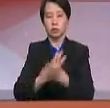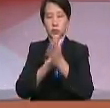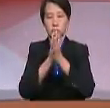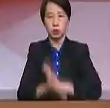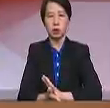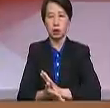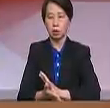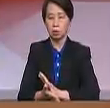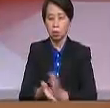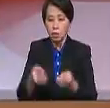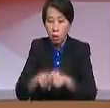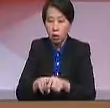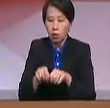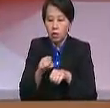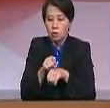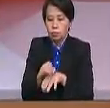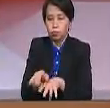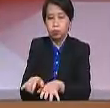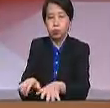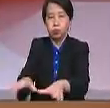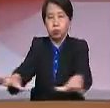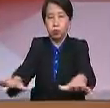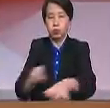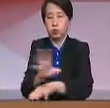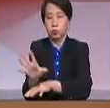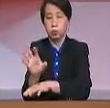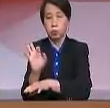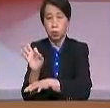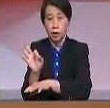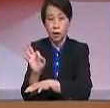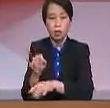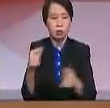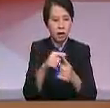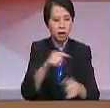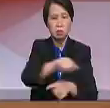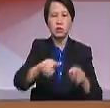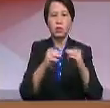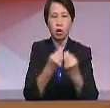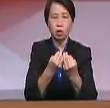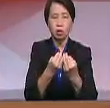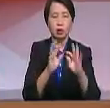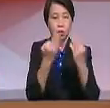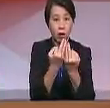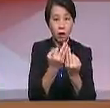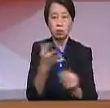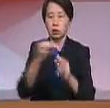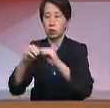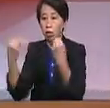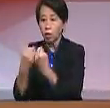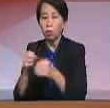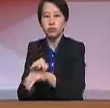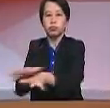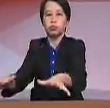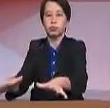menyebabkan penularan jangkitan COVID-19 kepada ahli keluarga dan juga masyarakat sekeliling. Pegawai